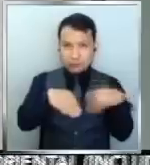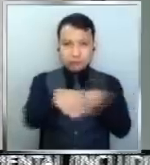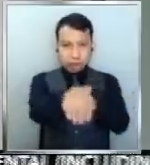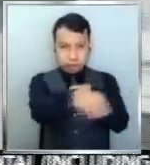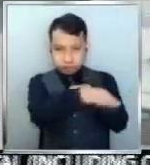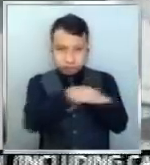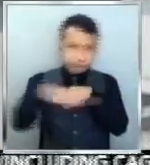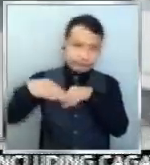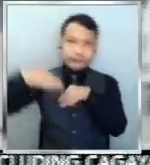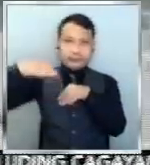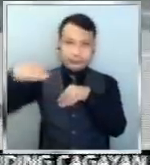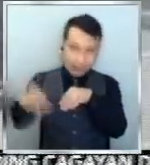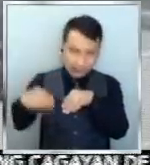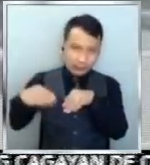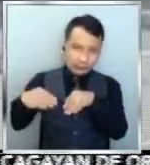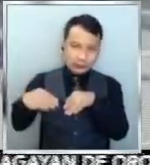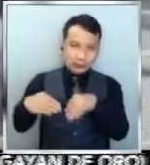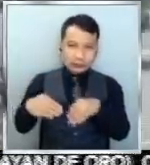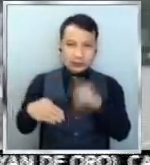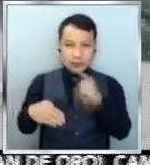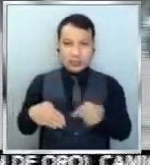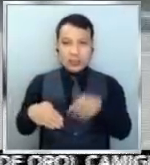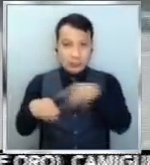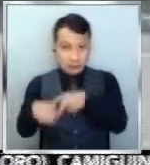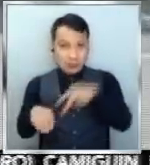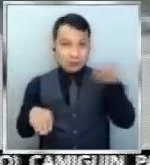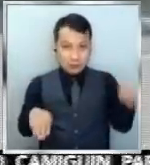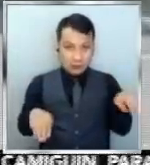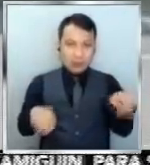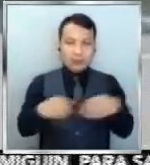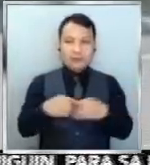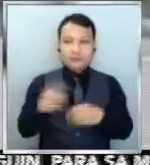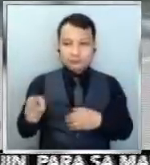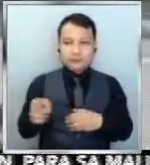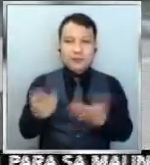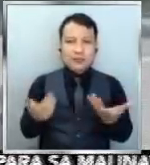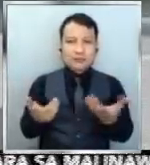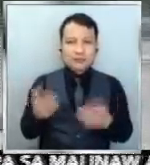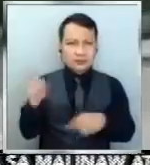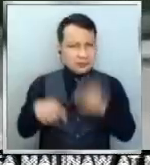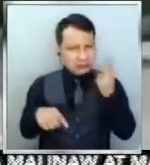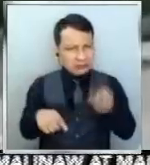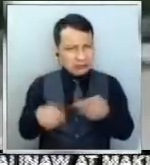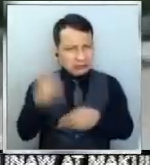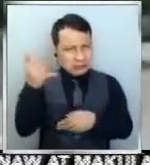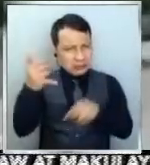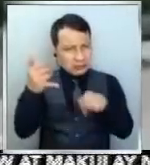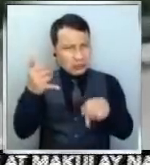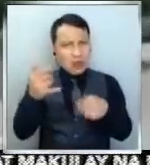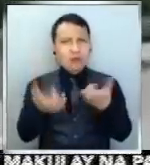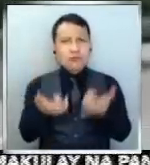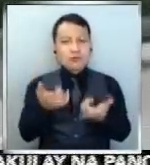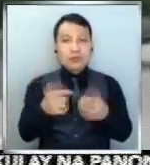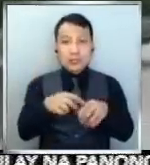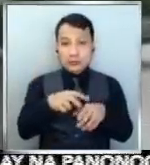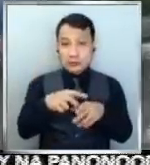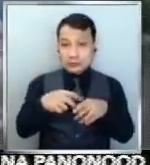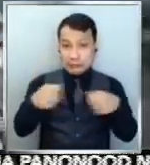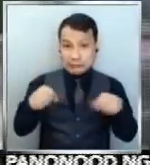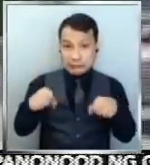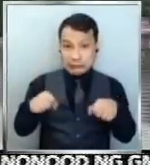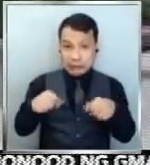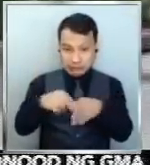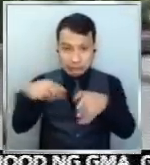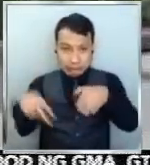sa gutter. Napalundag palabas ng truck ang pahinante. Hindi kita sa CCTV video pero isang rider ang nabangga at pumailalim sa